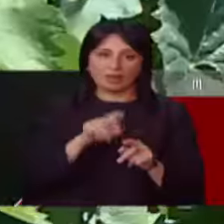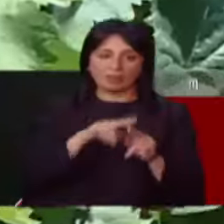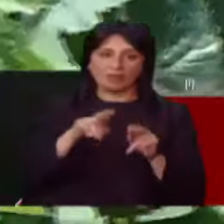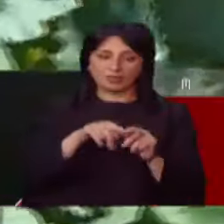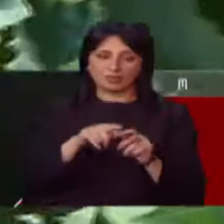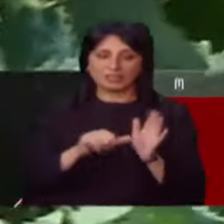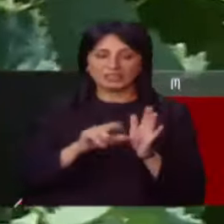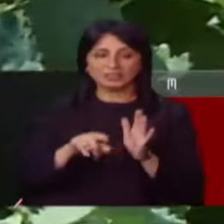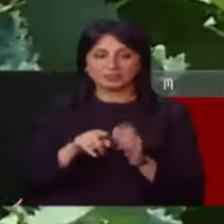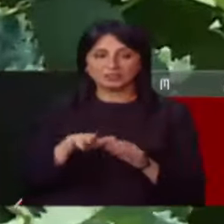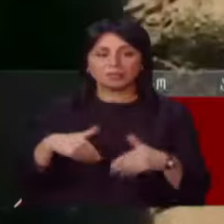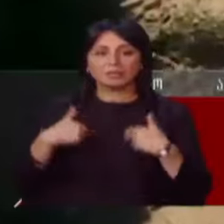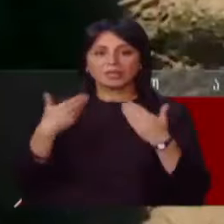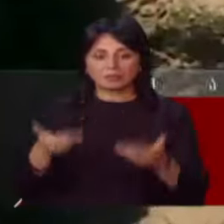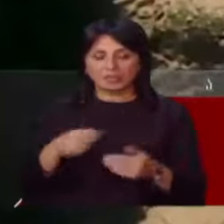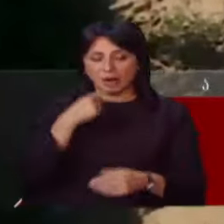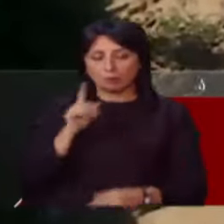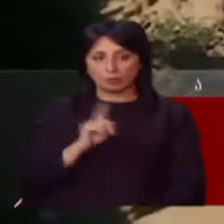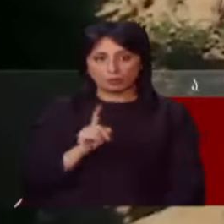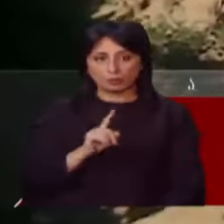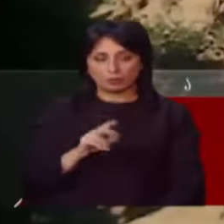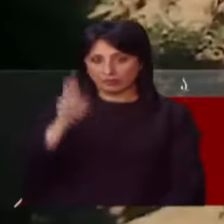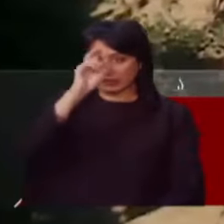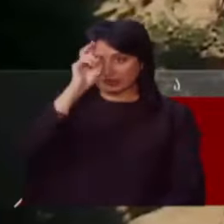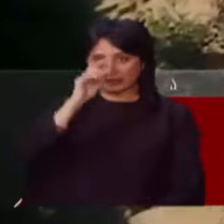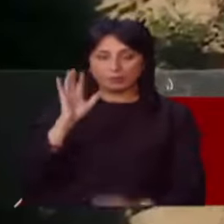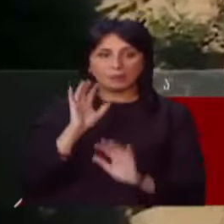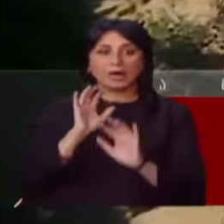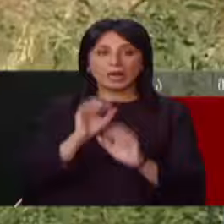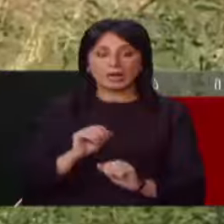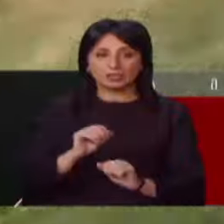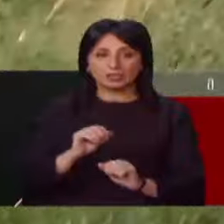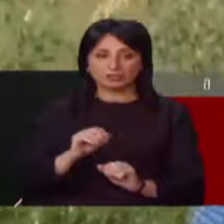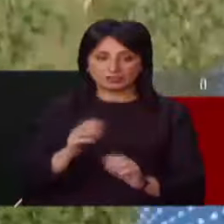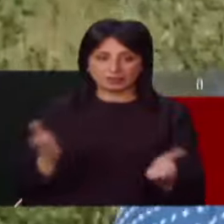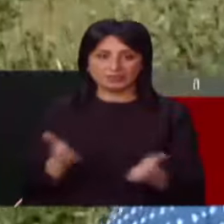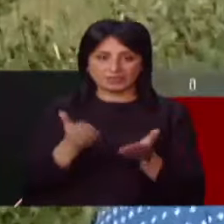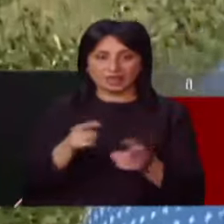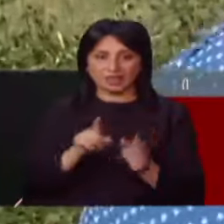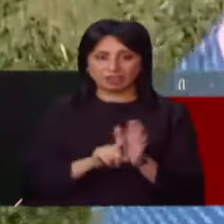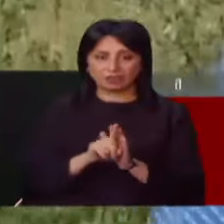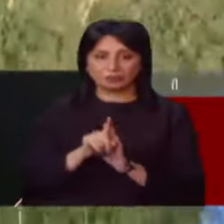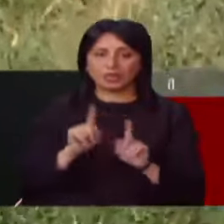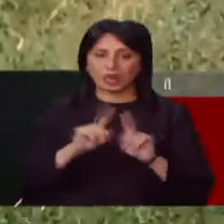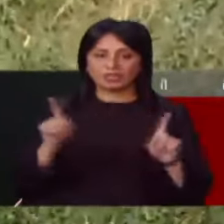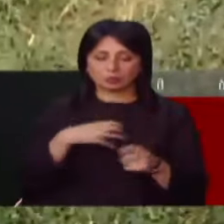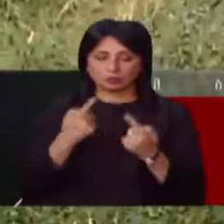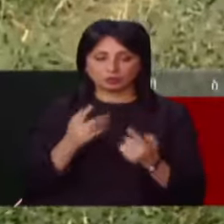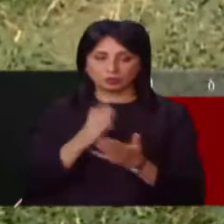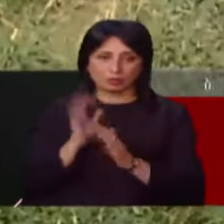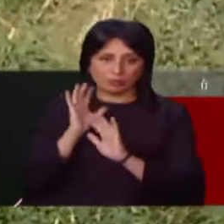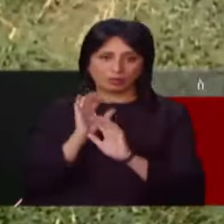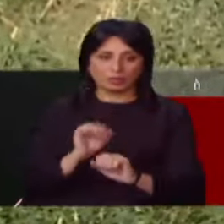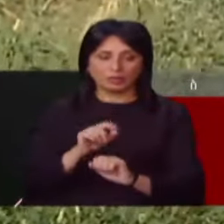ისინი სუბსიდირებას მიესალმებიან და ამბობენ, რომ სახელმწიფოს მხარდაჭერას წარმოების წახალისებაში განსაკუთრებული მნიშვნელობა